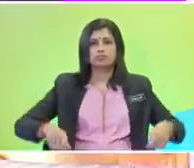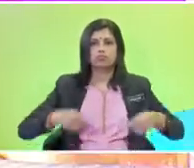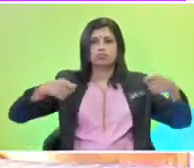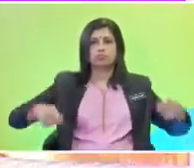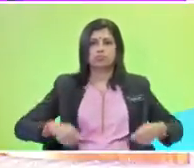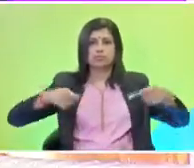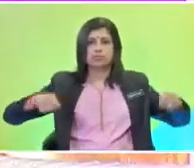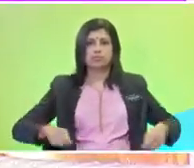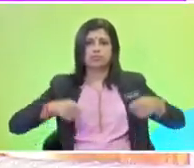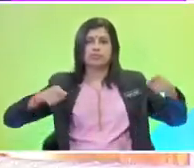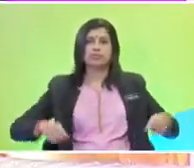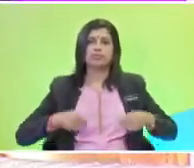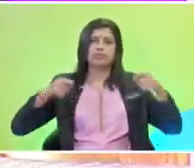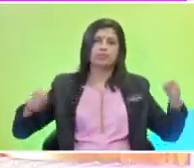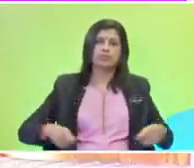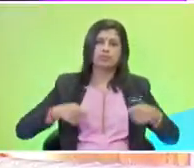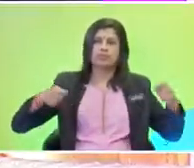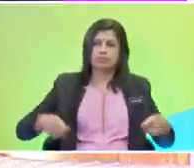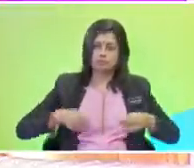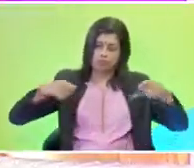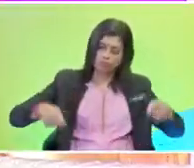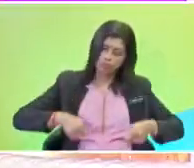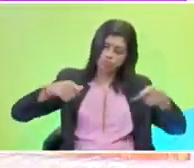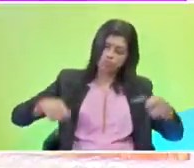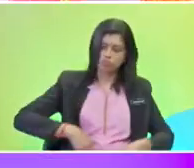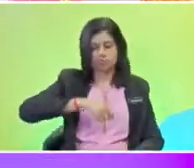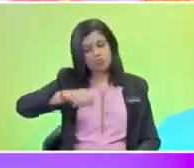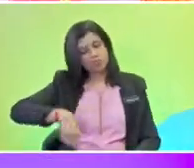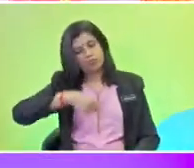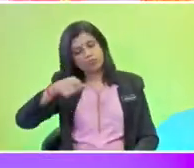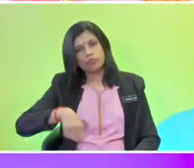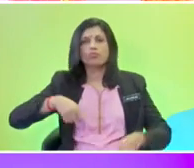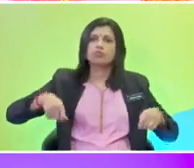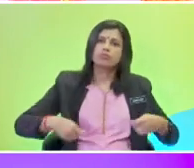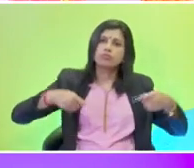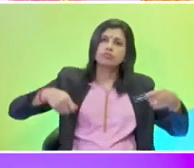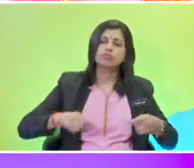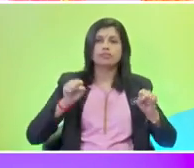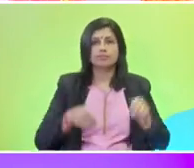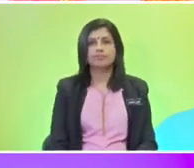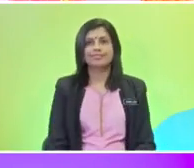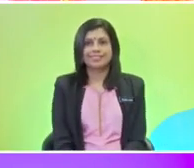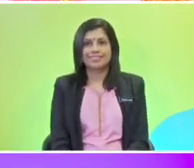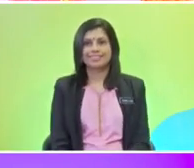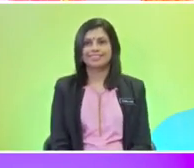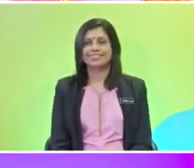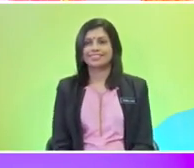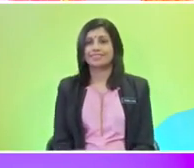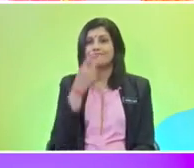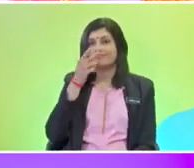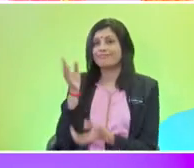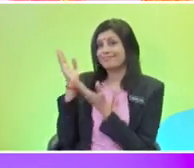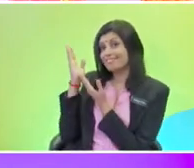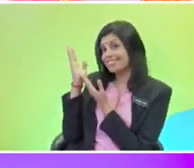Kacau. Apa lagi kacau? Anak murid kat rumah. Murid-murid kat rumah tengok cikgu